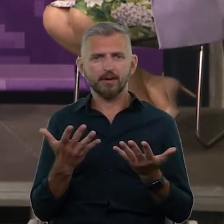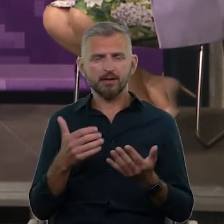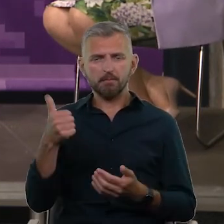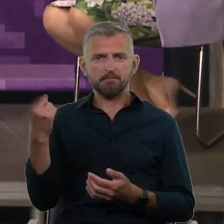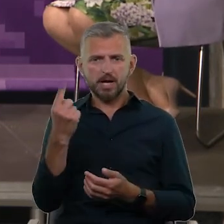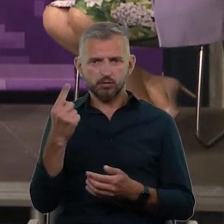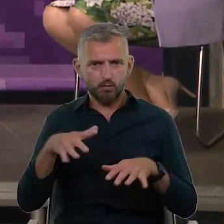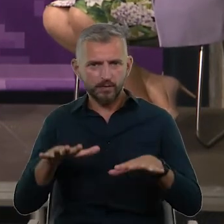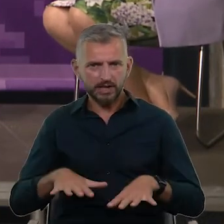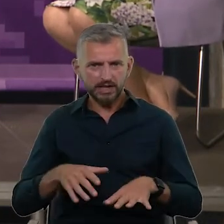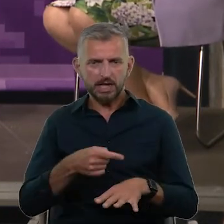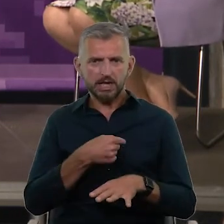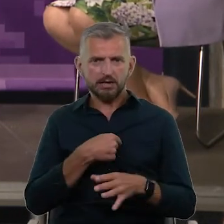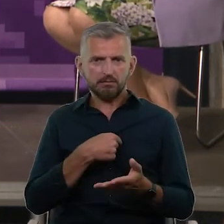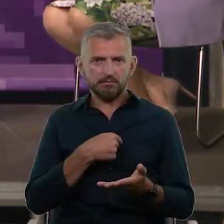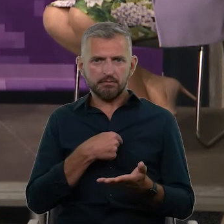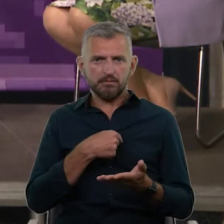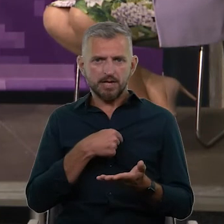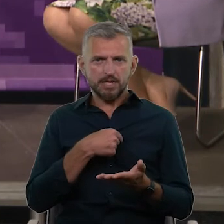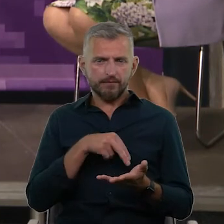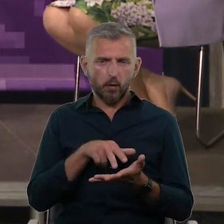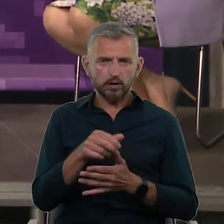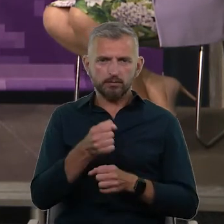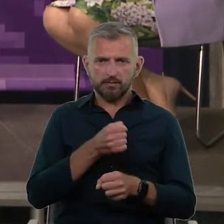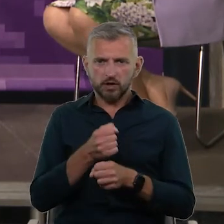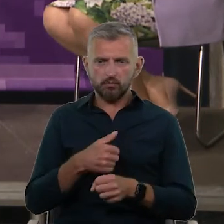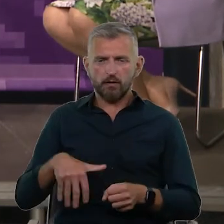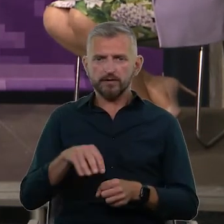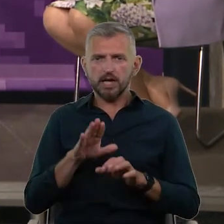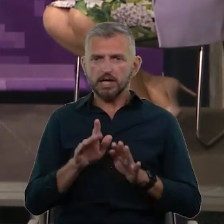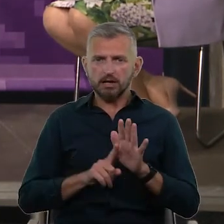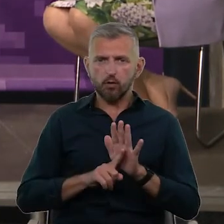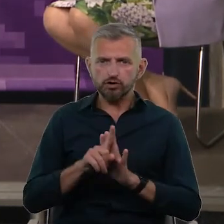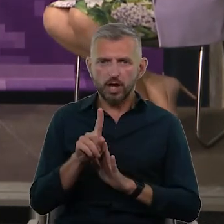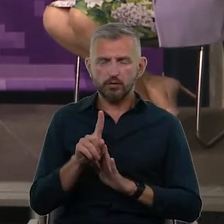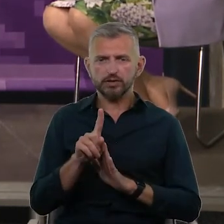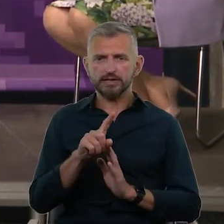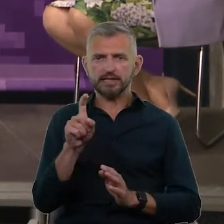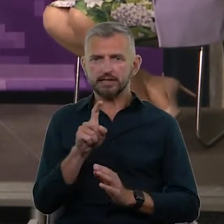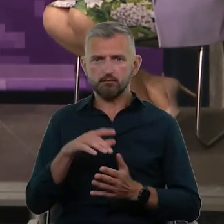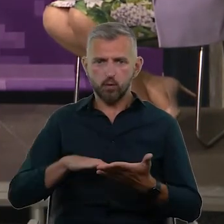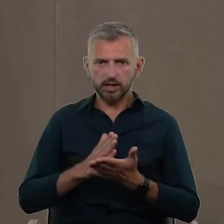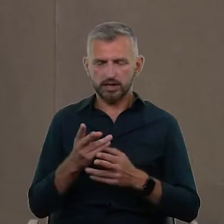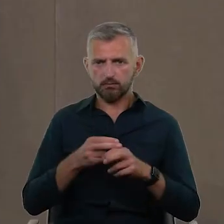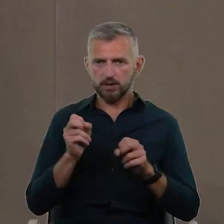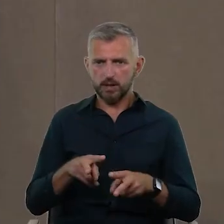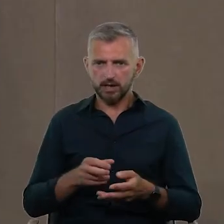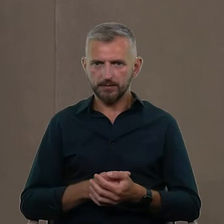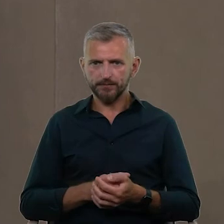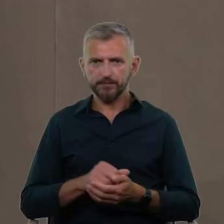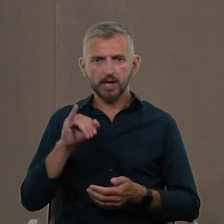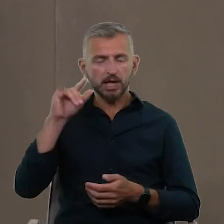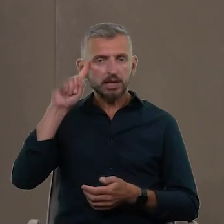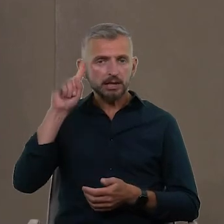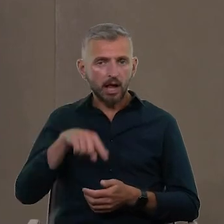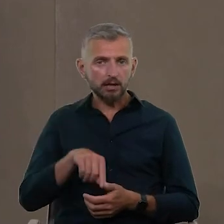першому місці. Ми виходимо і напрацьовуємо все тільки починаючи з політики безпеки. І,